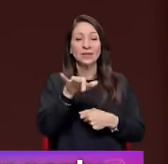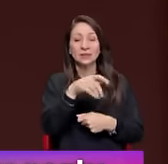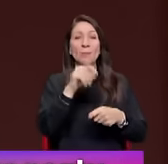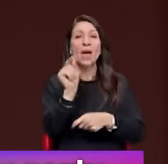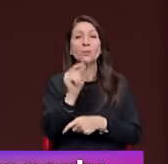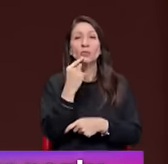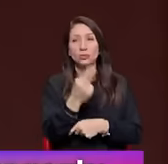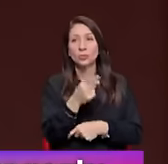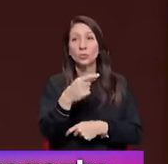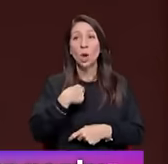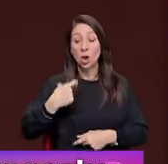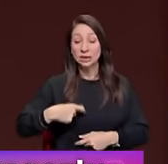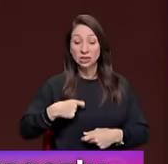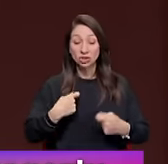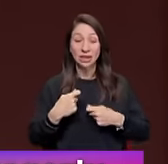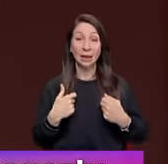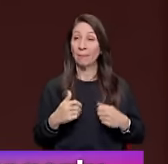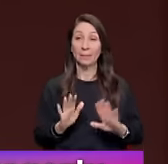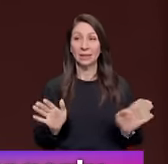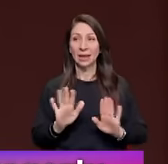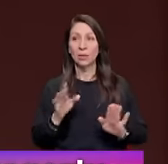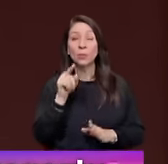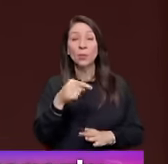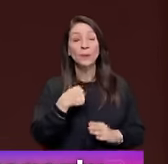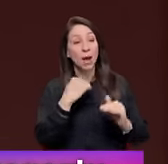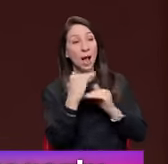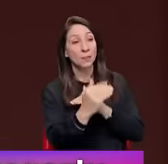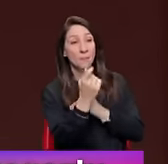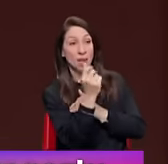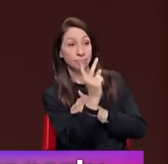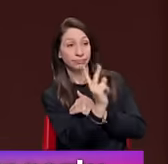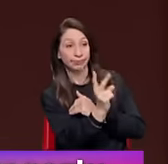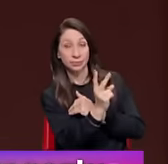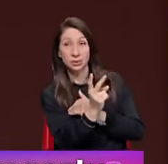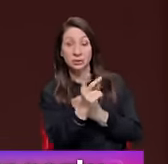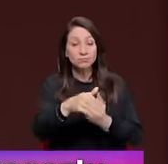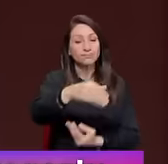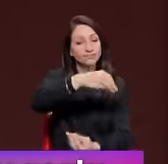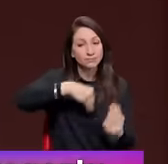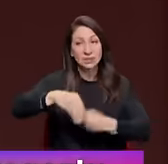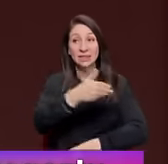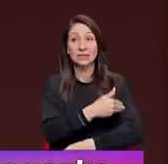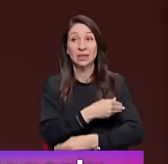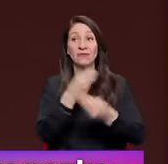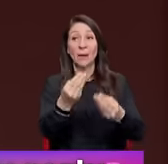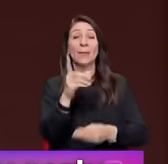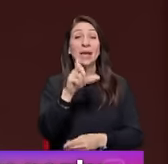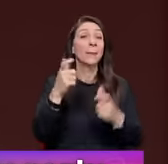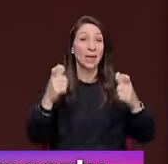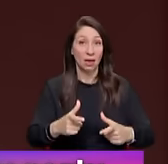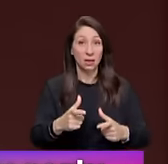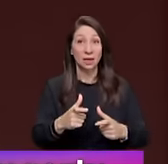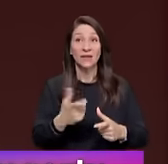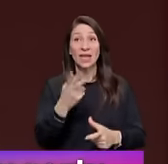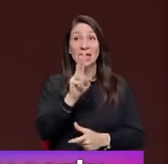şuna üzülüyorum, bu benim özel şirketim değil. Bu benim halkımın paralarıyla döndürdüğüm, hizmet etmem gereken bir yer